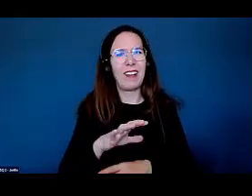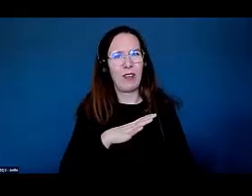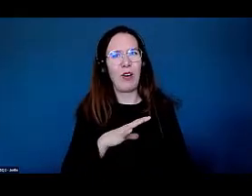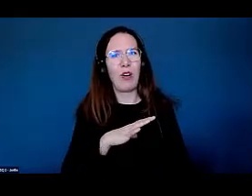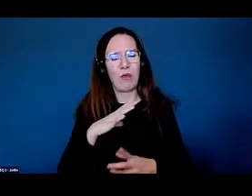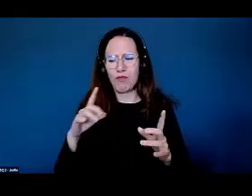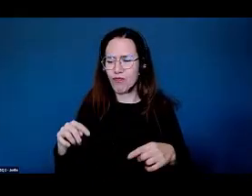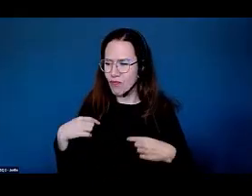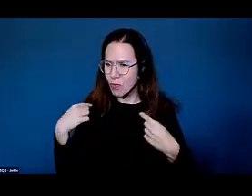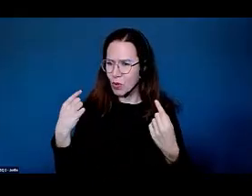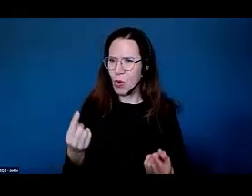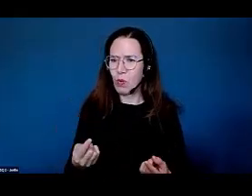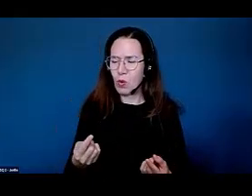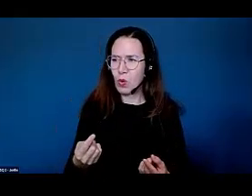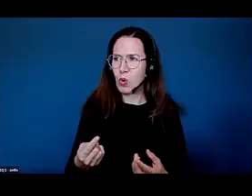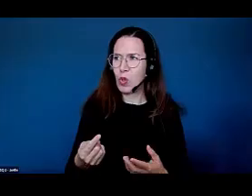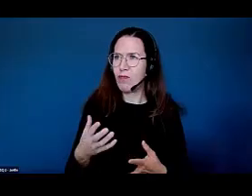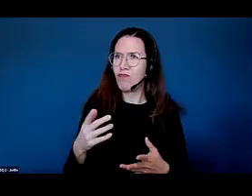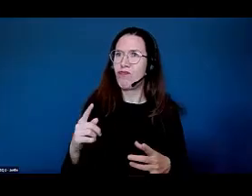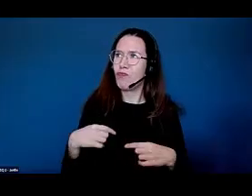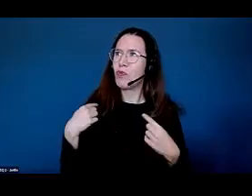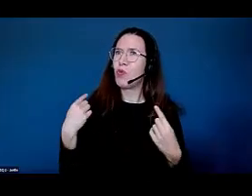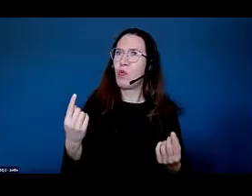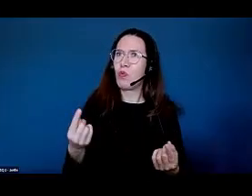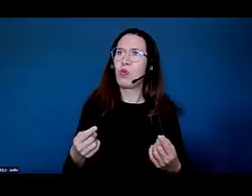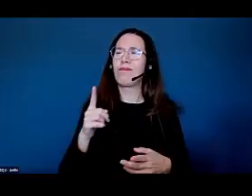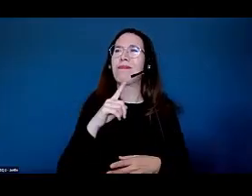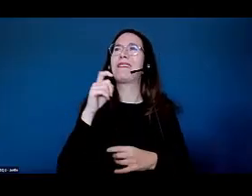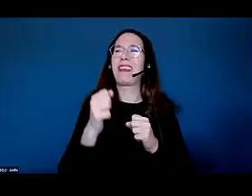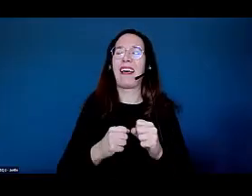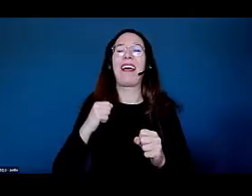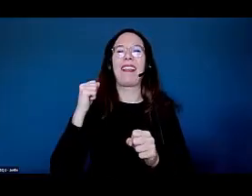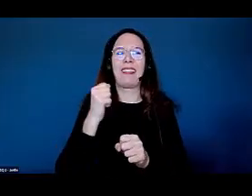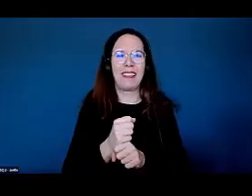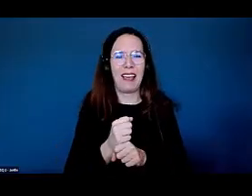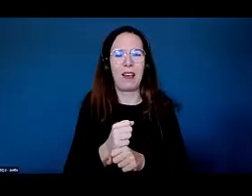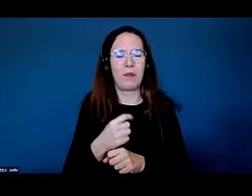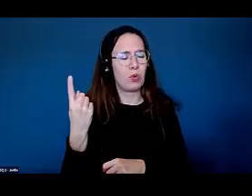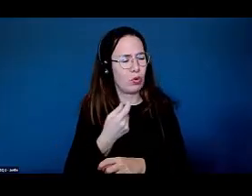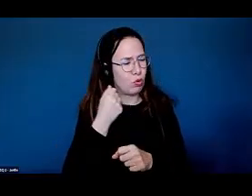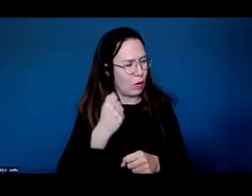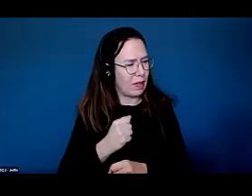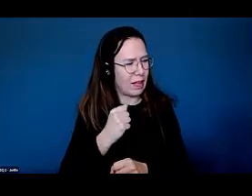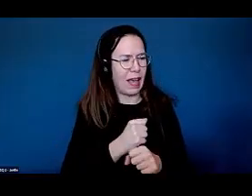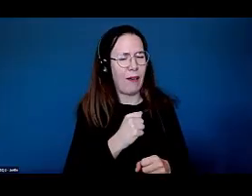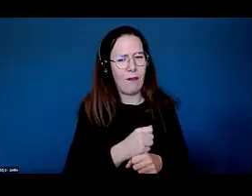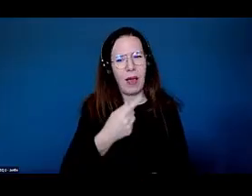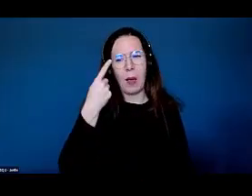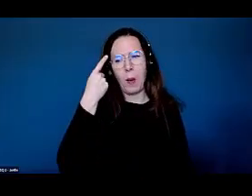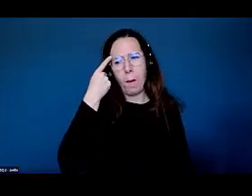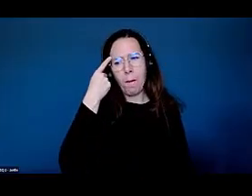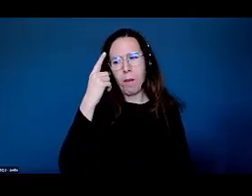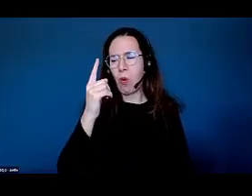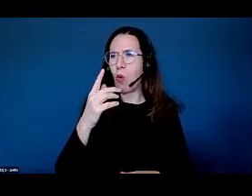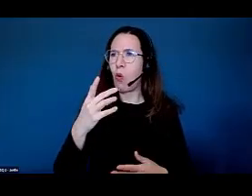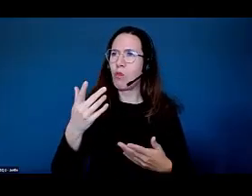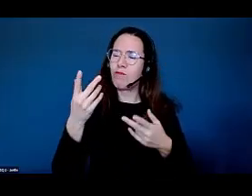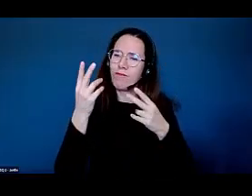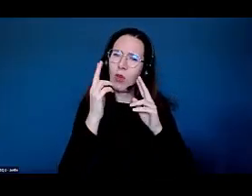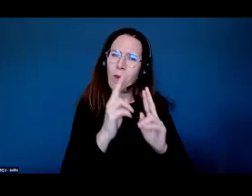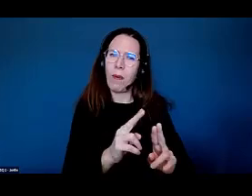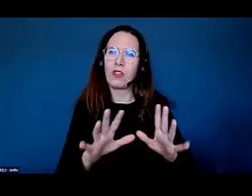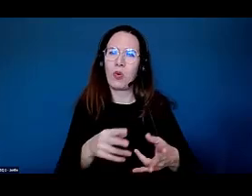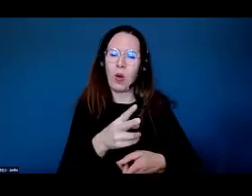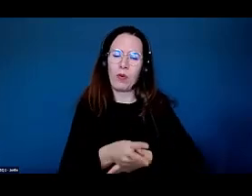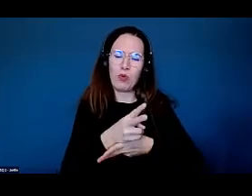qui ont existé depuis des, des centaines d'années et qui ont toujours travaillé pour